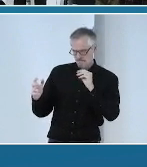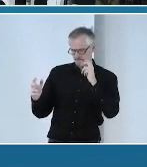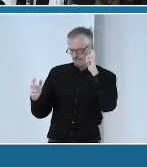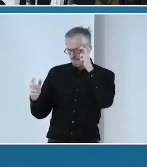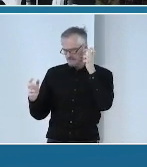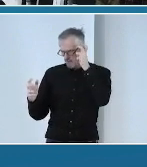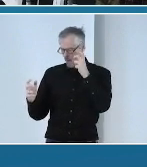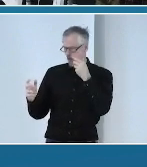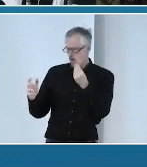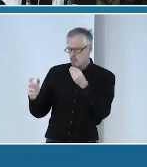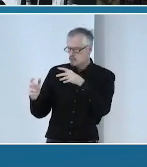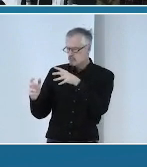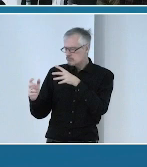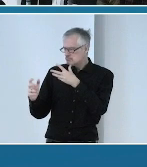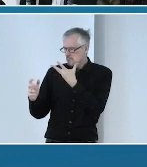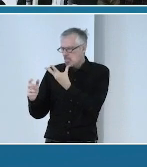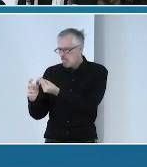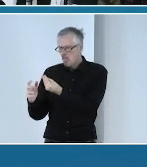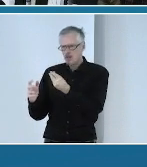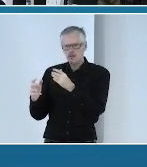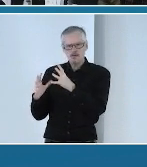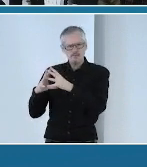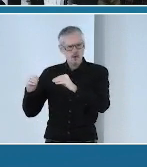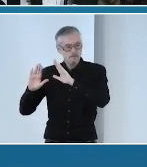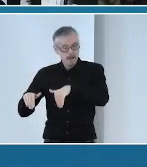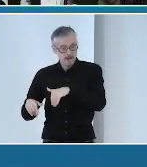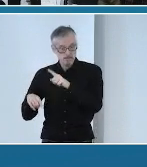Et en fait,